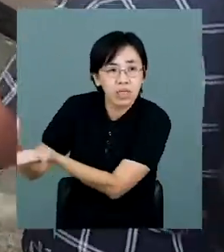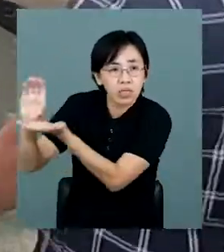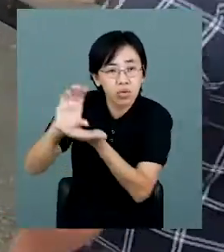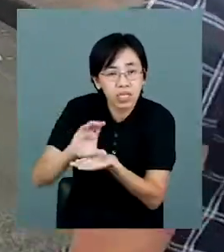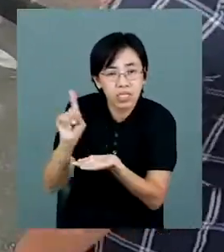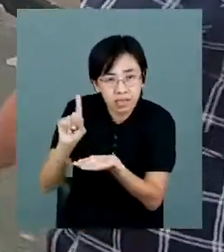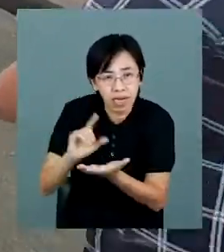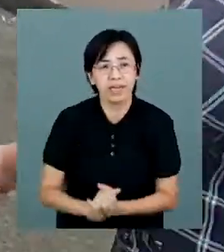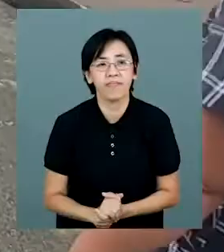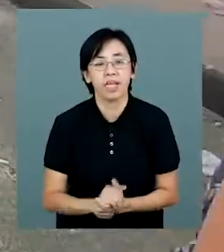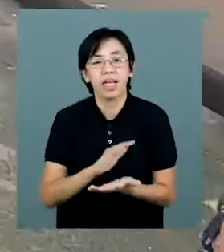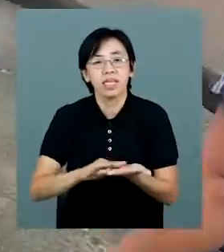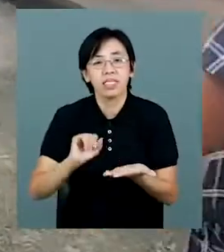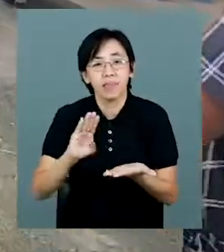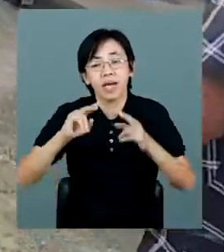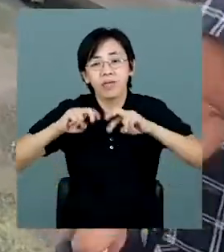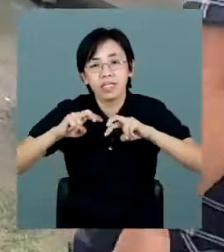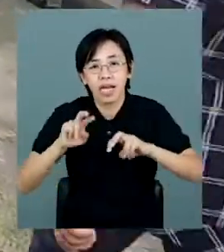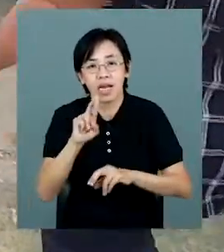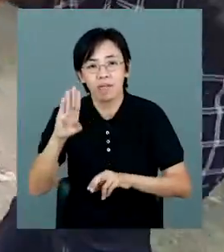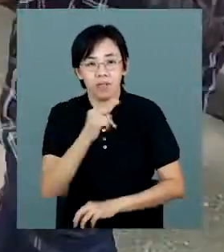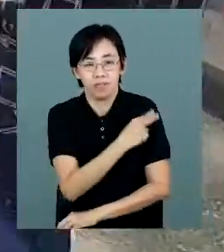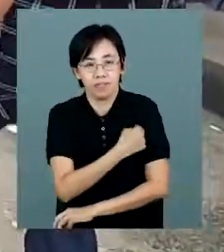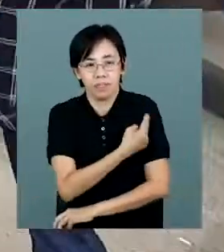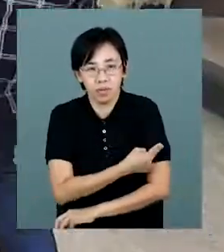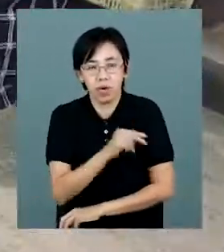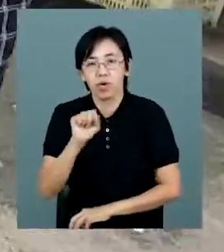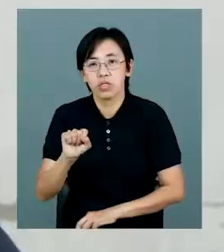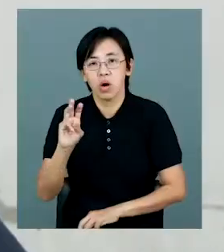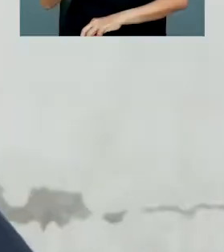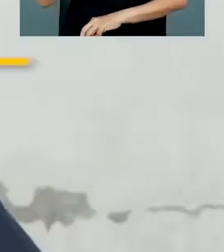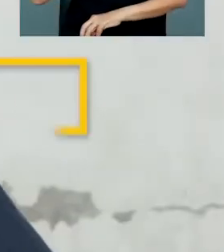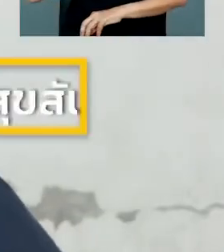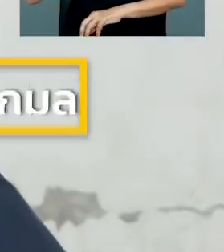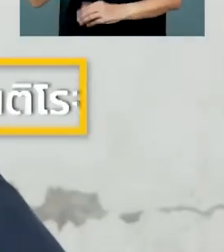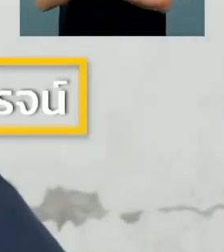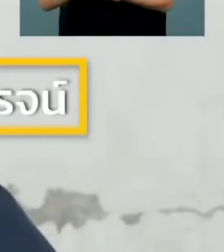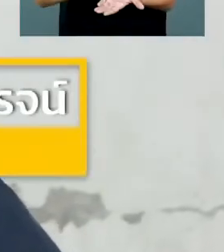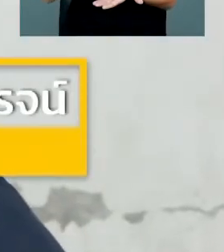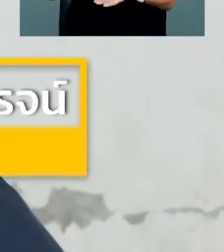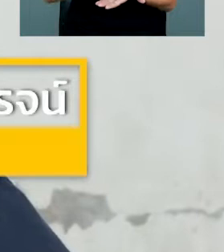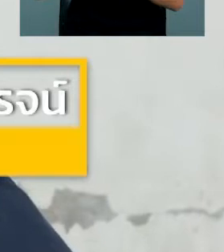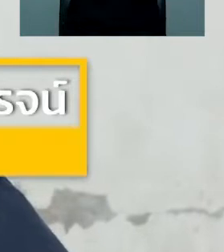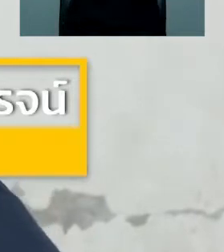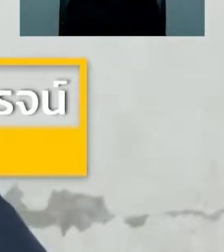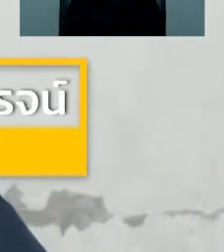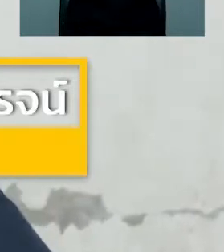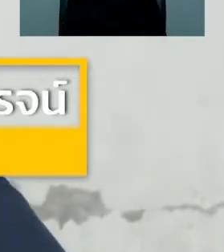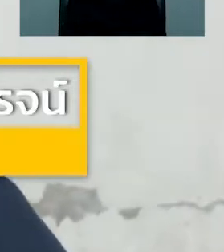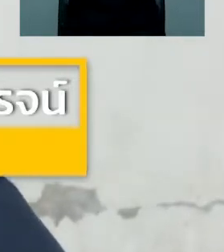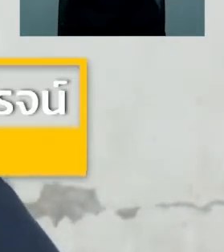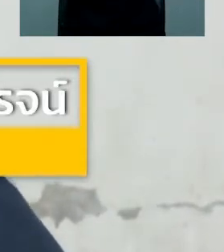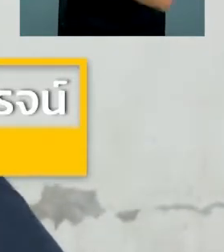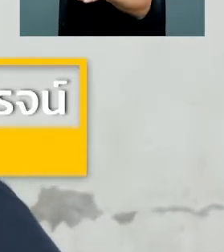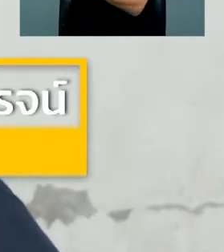นับสนุนจากสถาบันวิจัยระบบสาธารณสุขหรือว่าสวรสนะครับที่ให้ทุนนักวิจัยลงมาในพื้นที่นะครับมาห